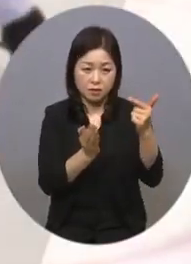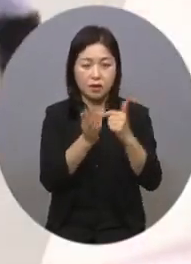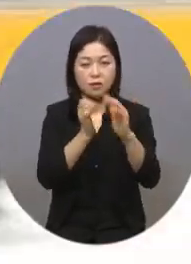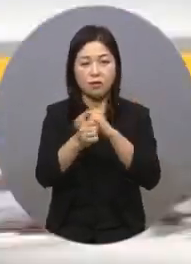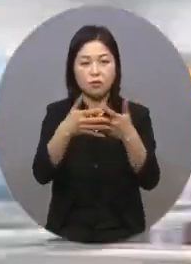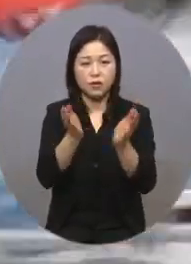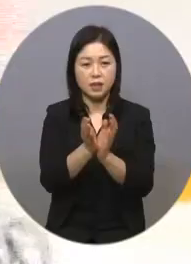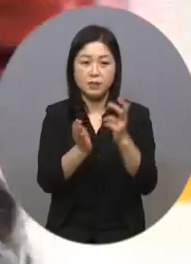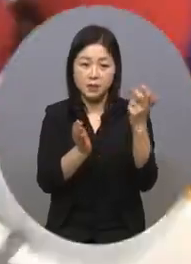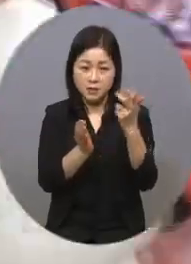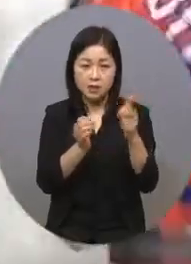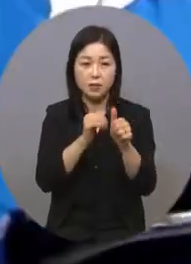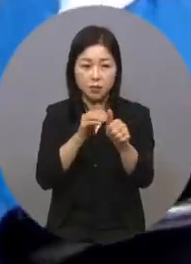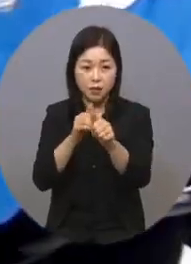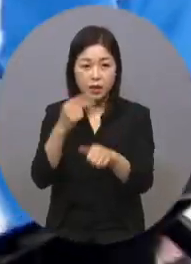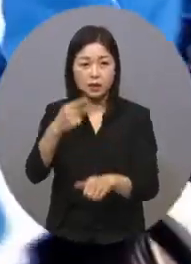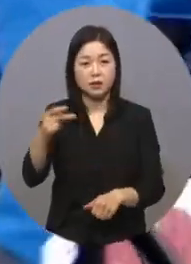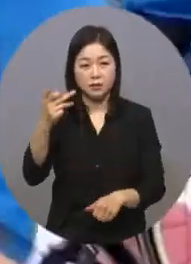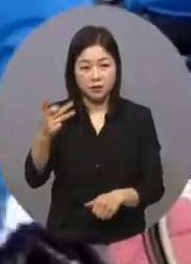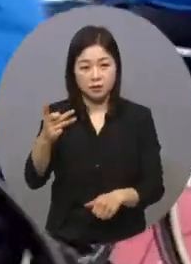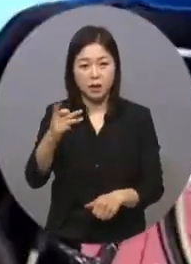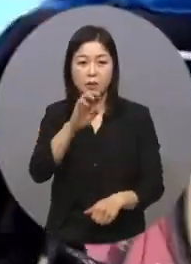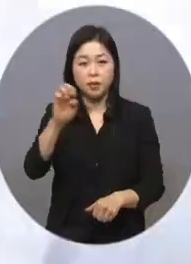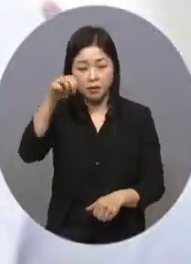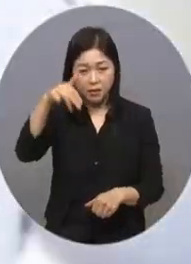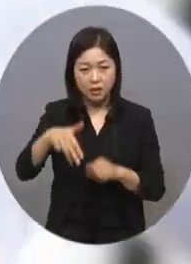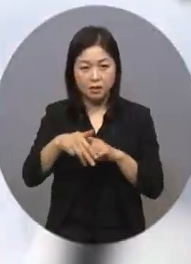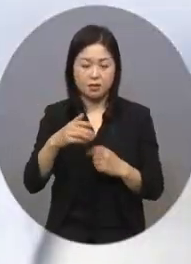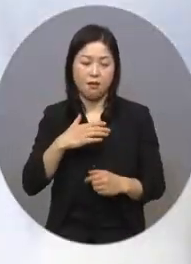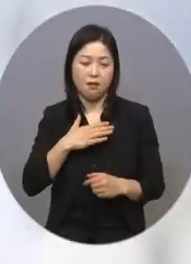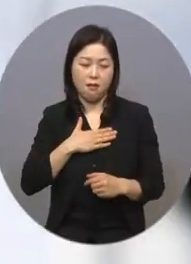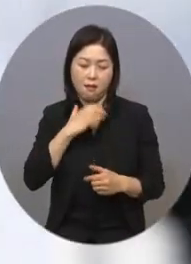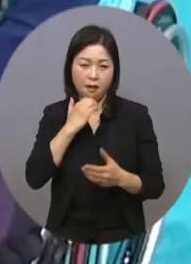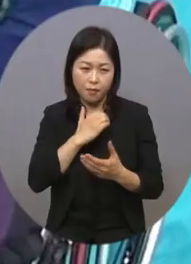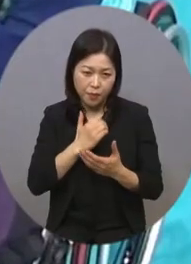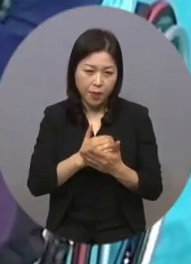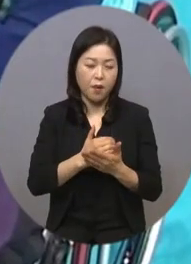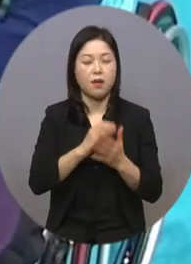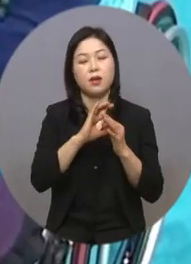70명을 파견해 2018년 평창에서의 감동을 이어갈 예정입니다.